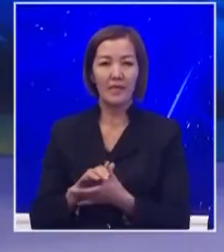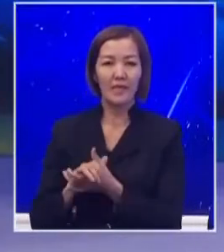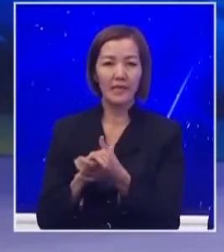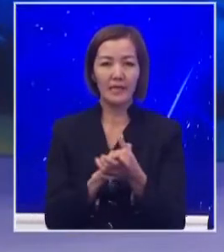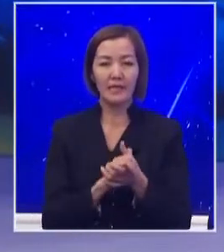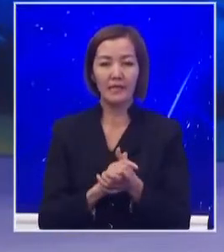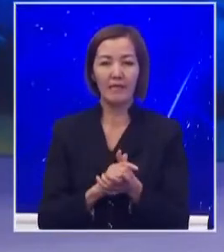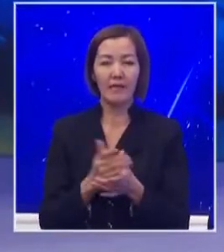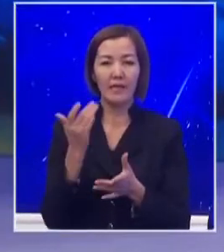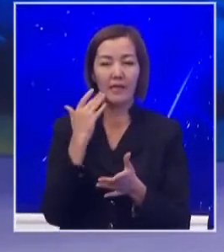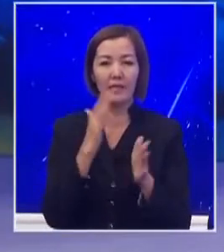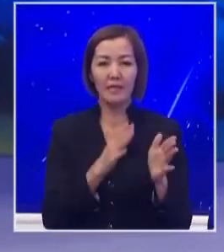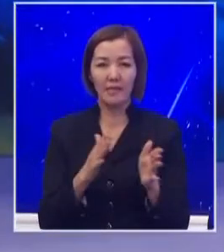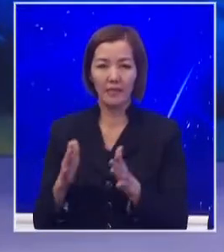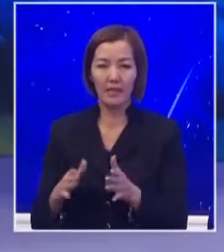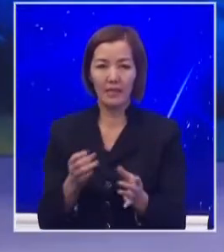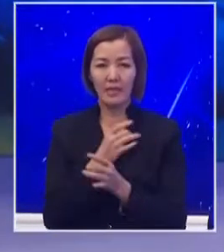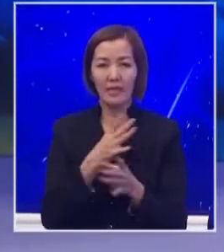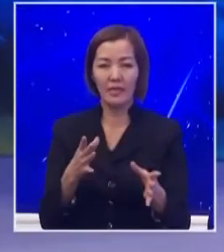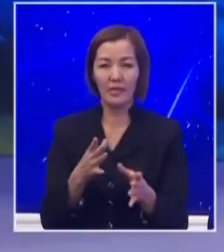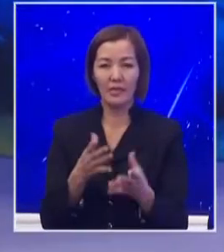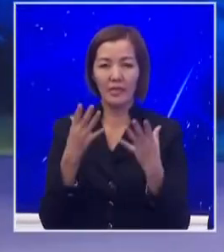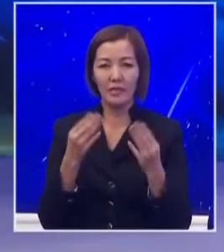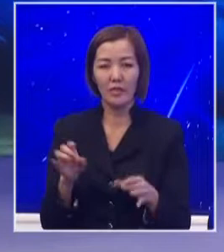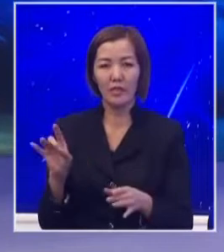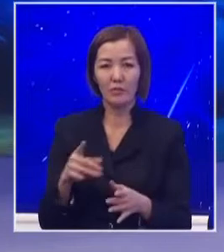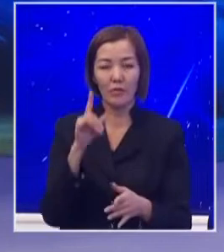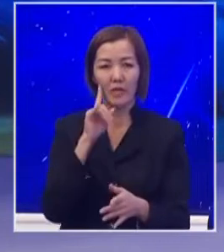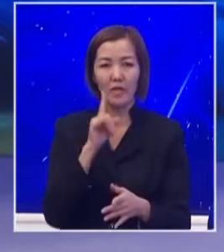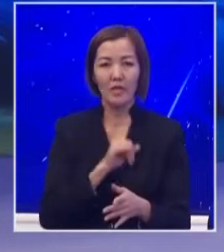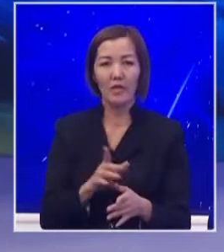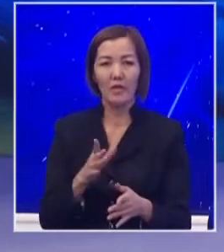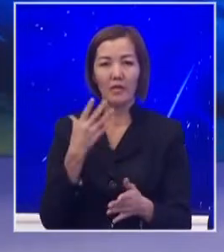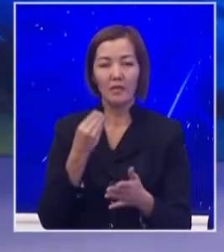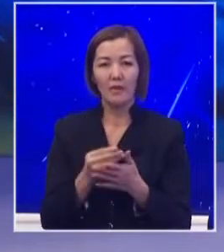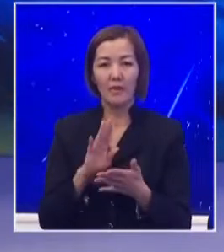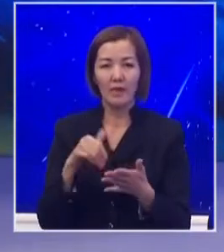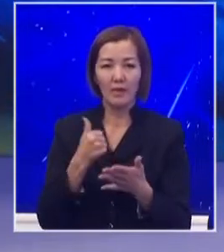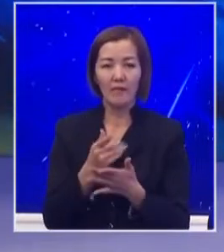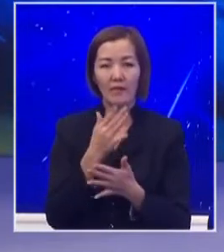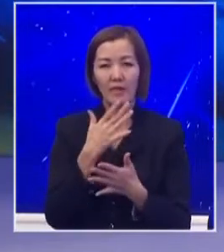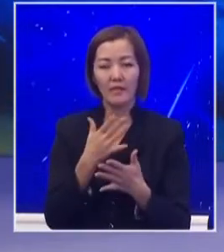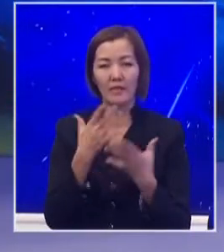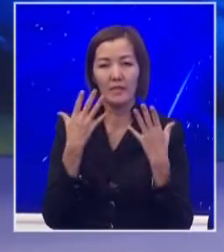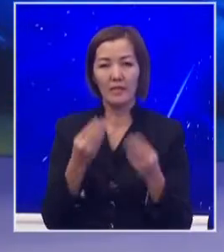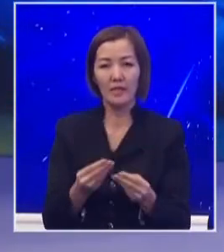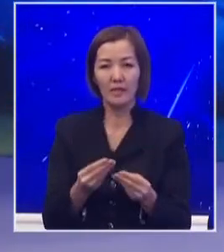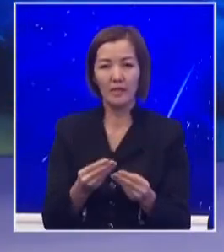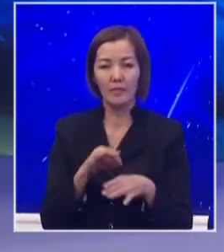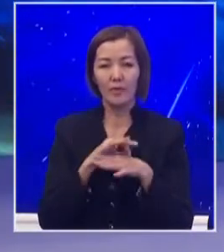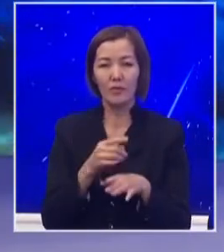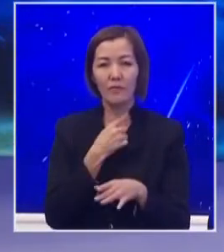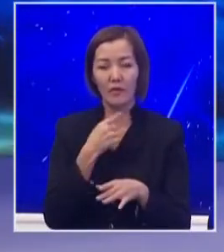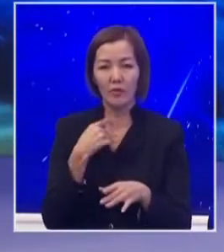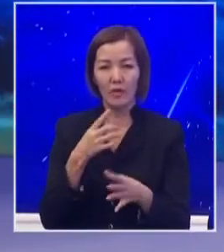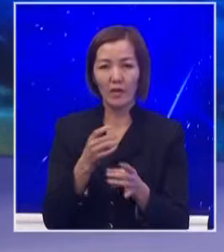Независимость, единство, стабильность. Торжественное празднование Дня Республики Казахстан в качестве самой главной национальной даты прошло сегодня в